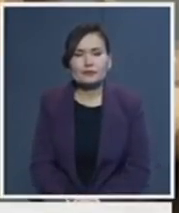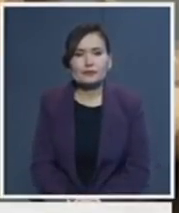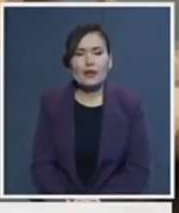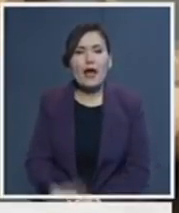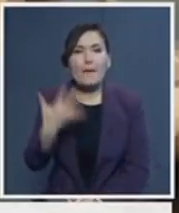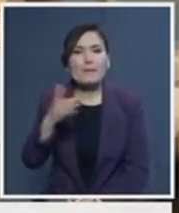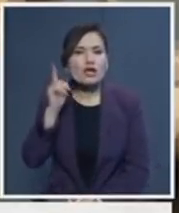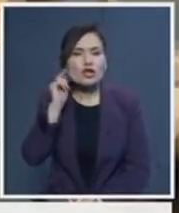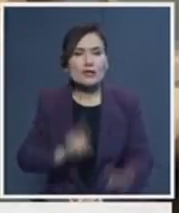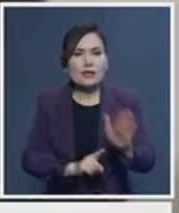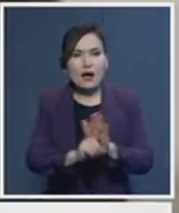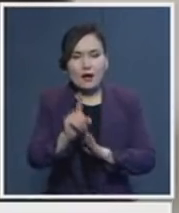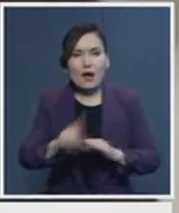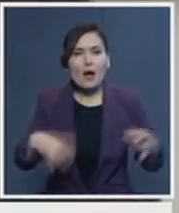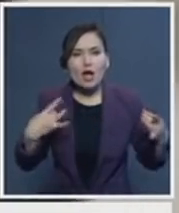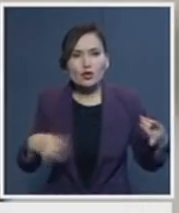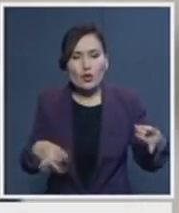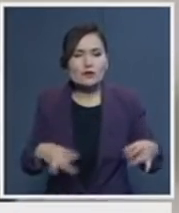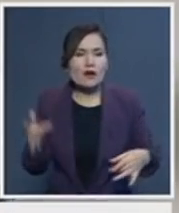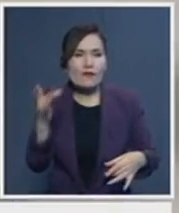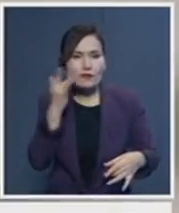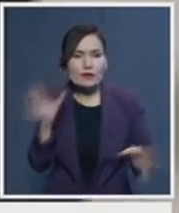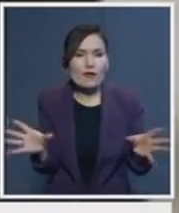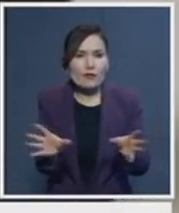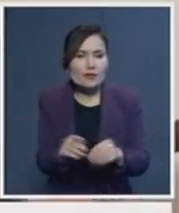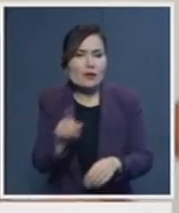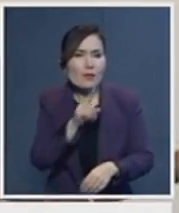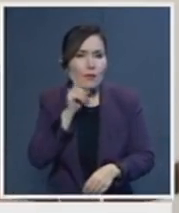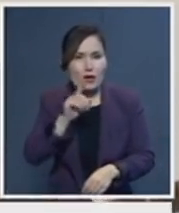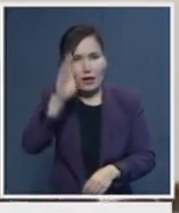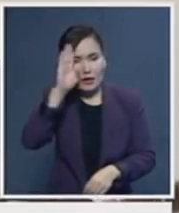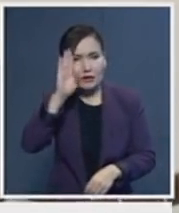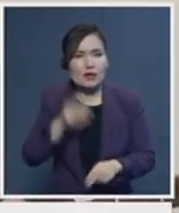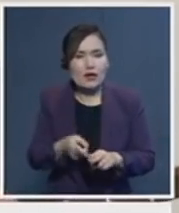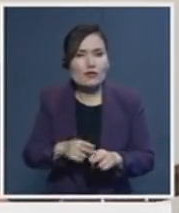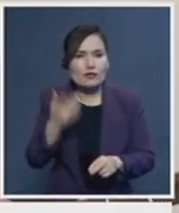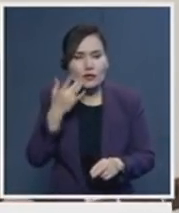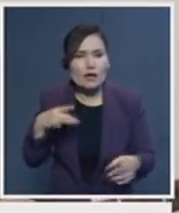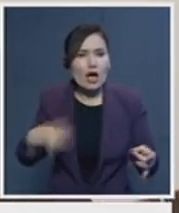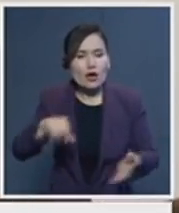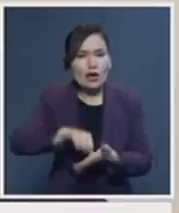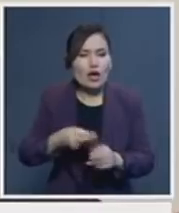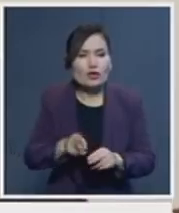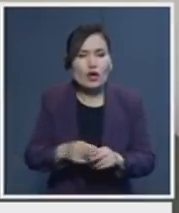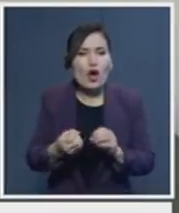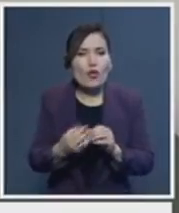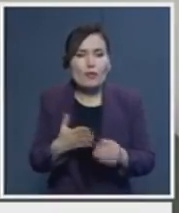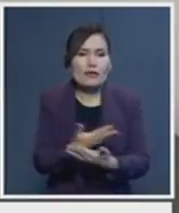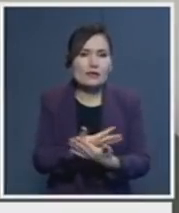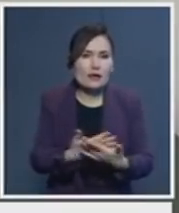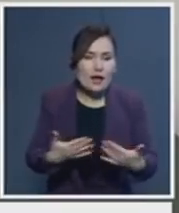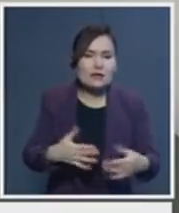5 жасынан домбыраны сергеткен Алиханға атасының күйшілік өнері оның төл аспапқа деген махаббатын оятқан. Бүгінде ол 15-тен астам туындыны